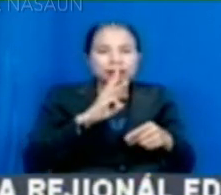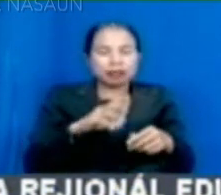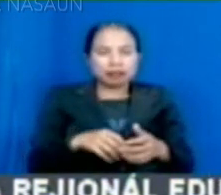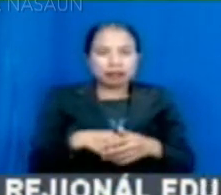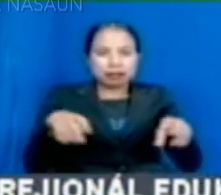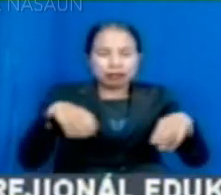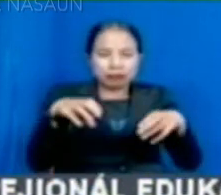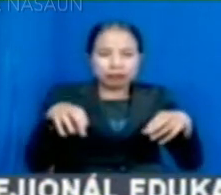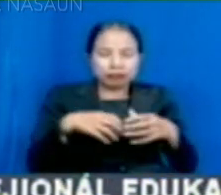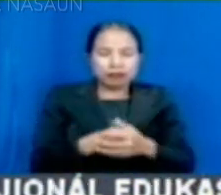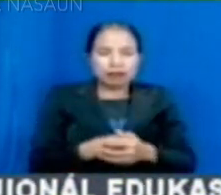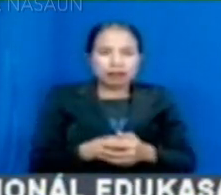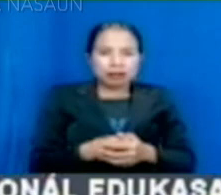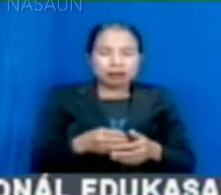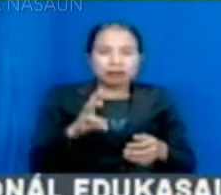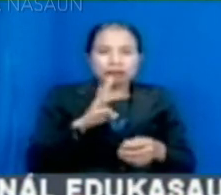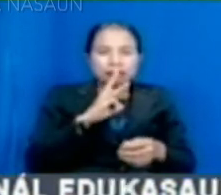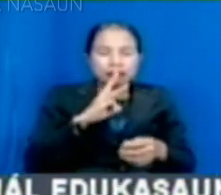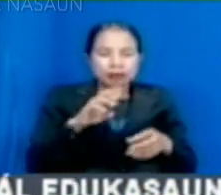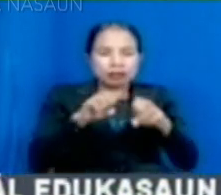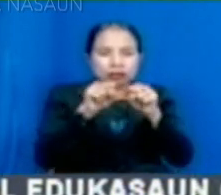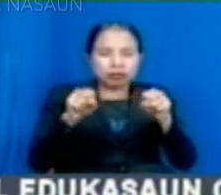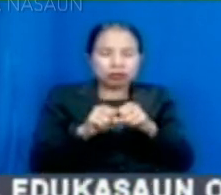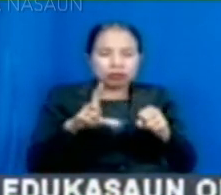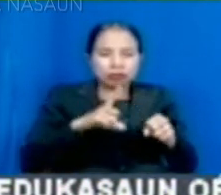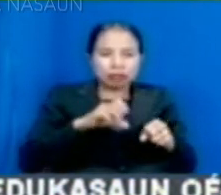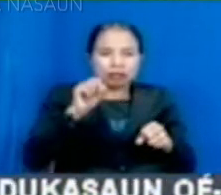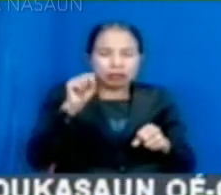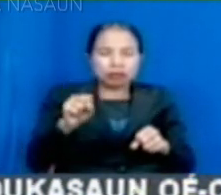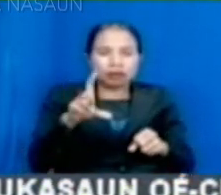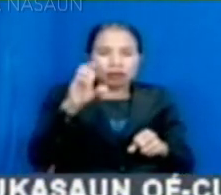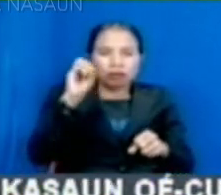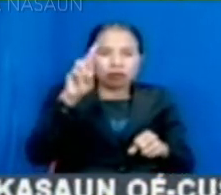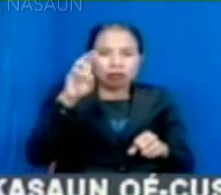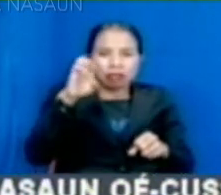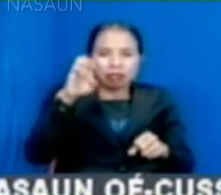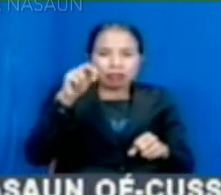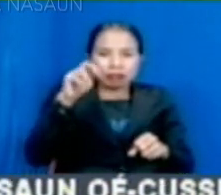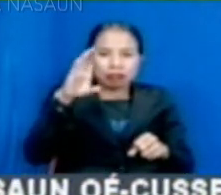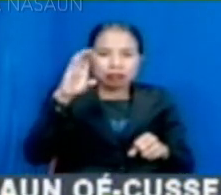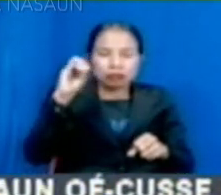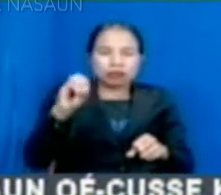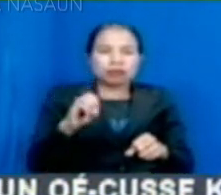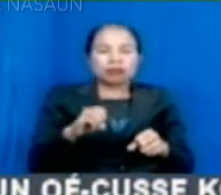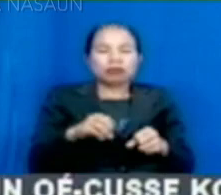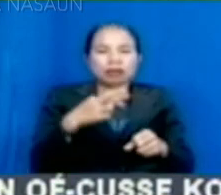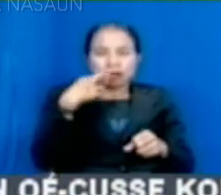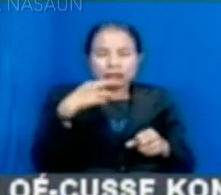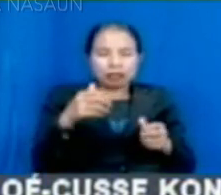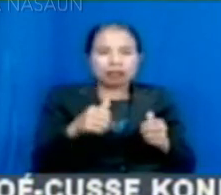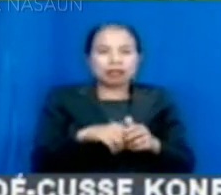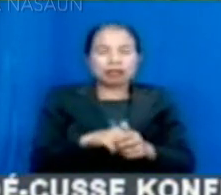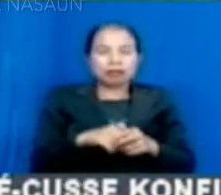Tekniku Prokuradura Irigasan suku lari sula Lorenzo Fernandez sateteng total natar ya suku lari sula munisipi